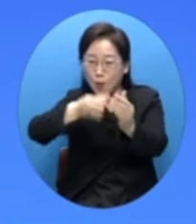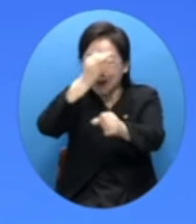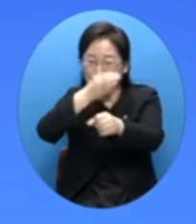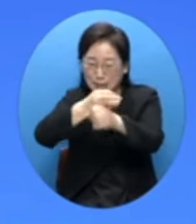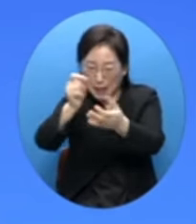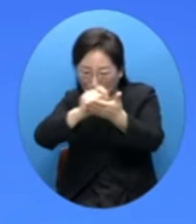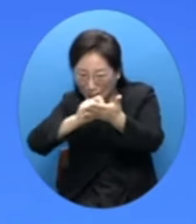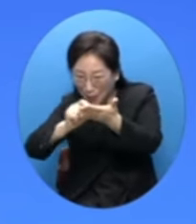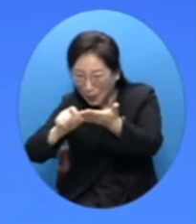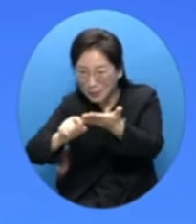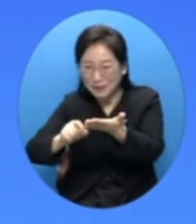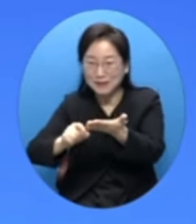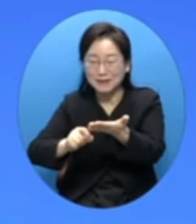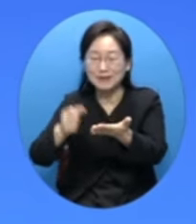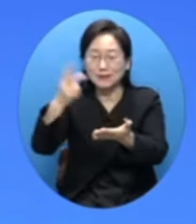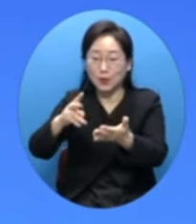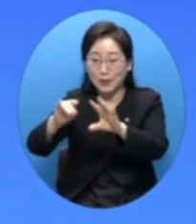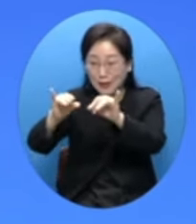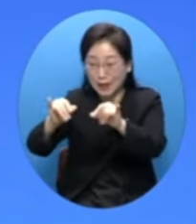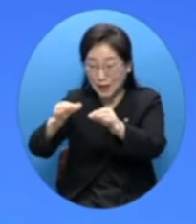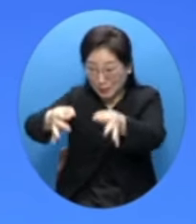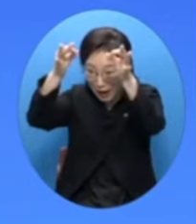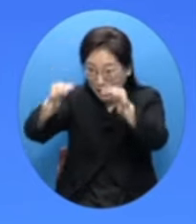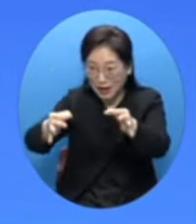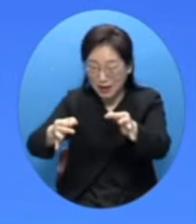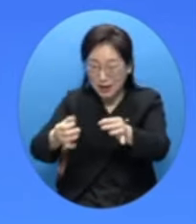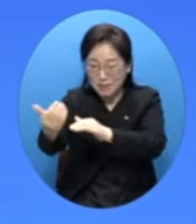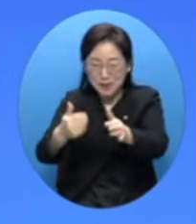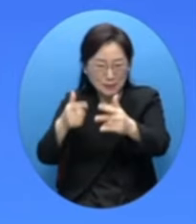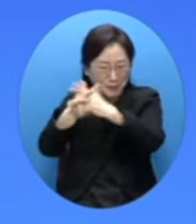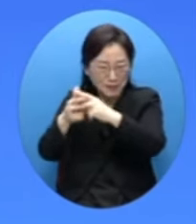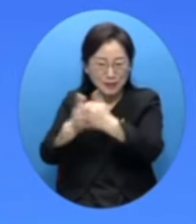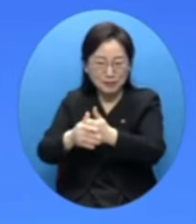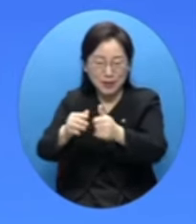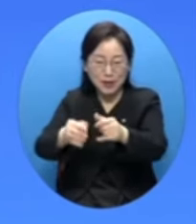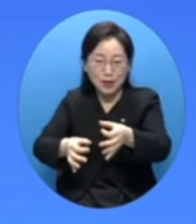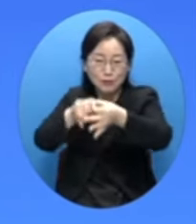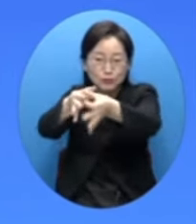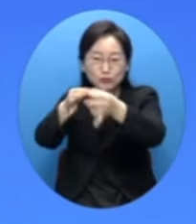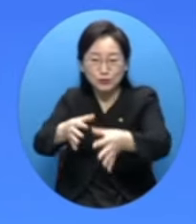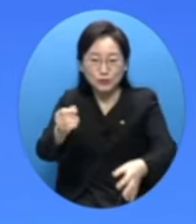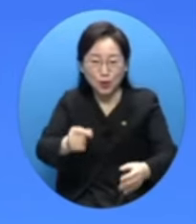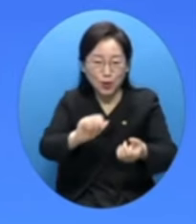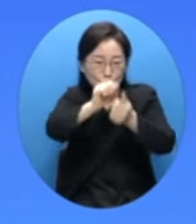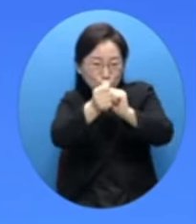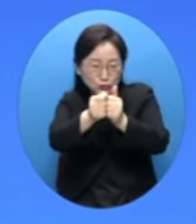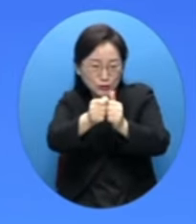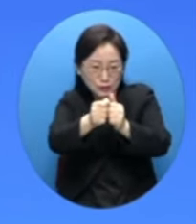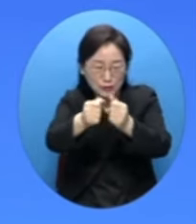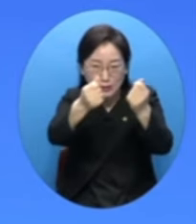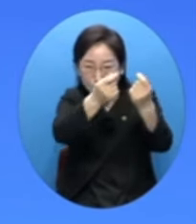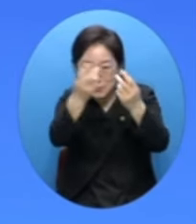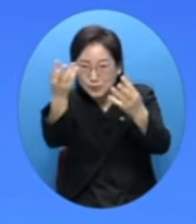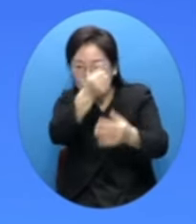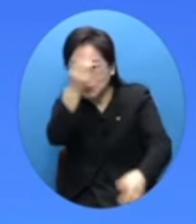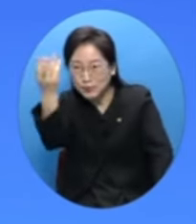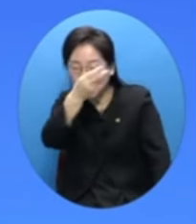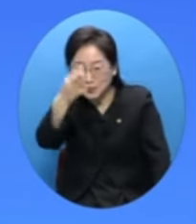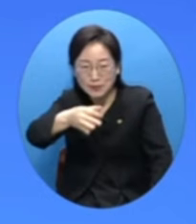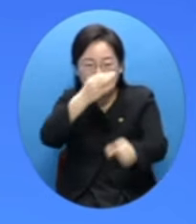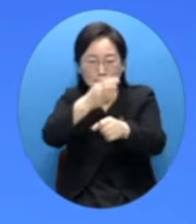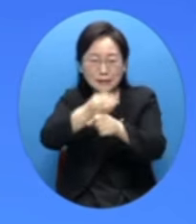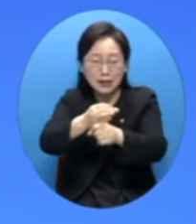또 땅값 오를 곳에 가서 부동산 투기하고 올라갈 주식을 사느라고 정신이 없을